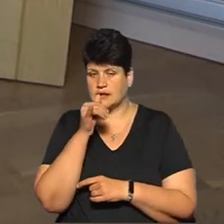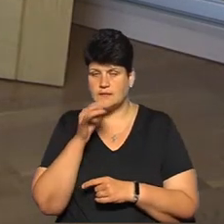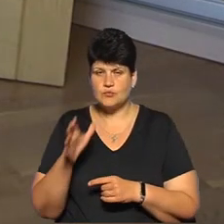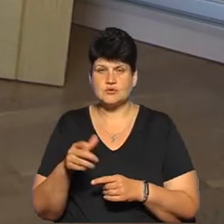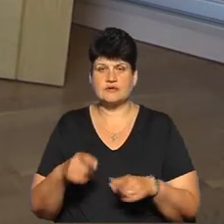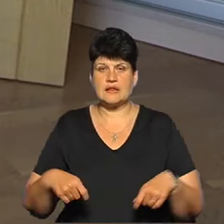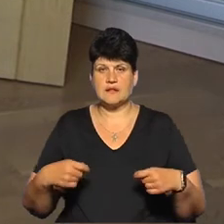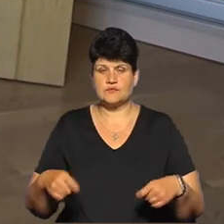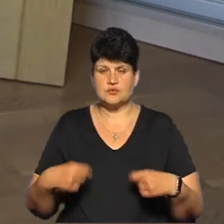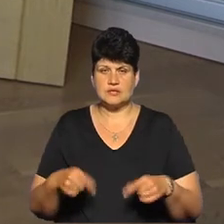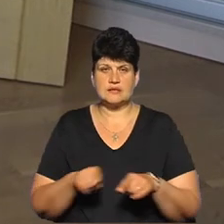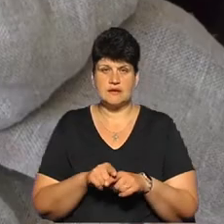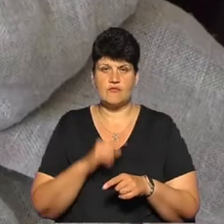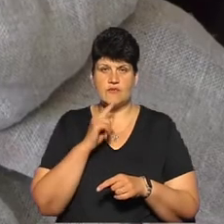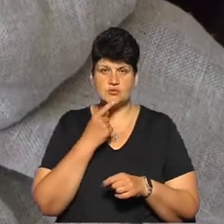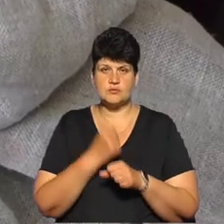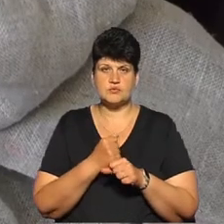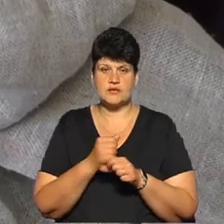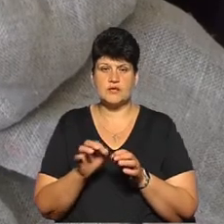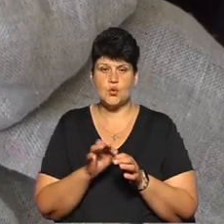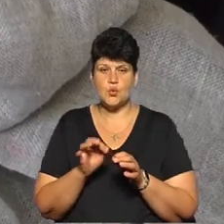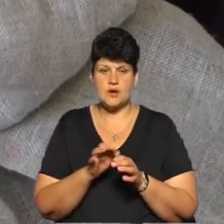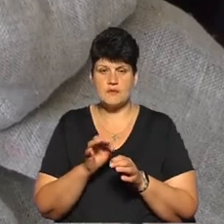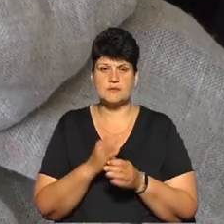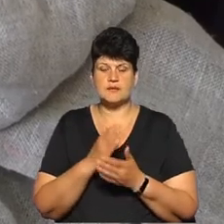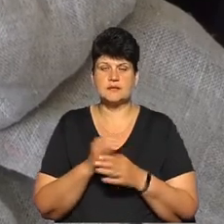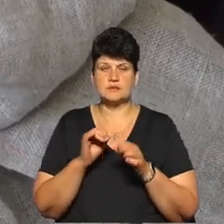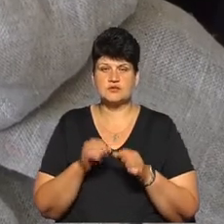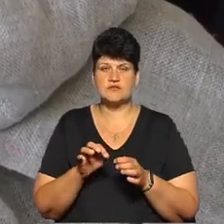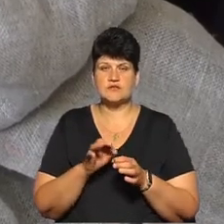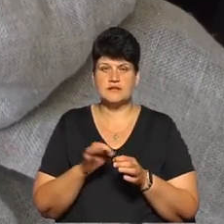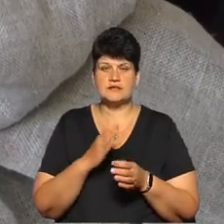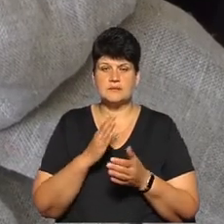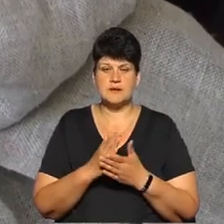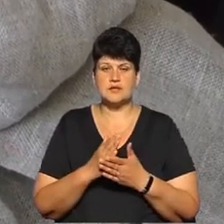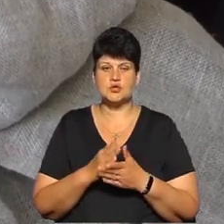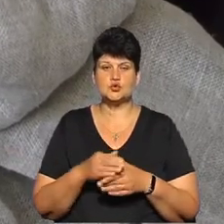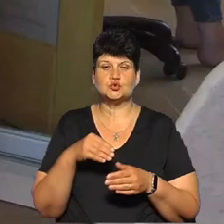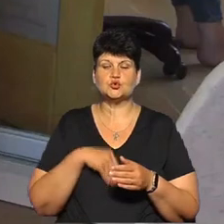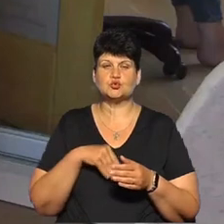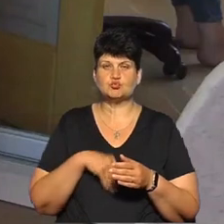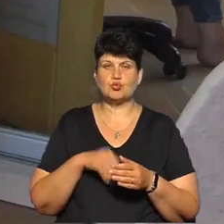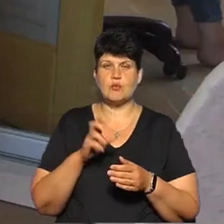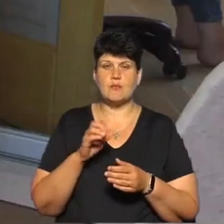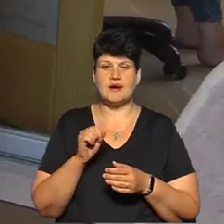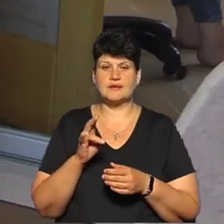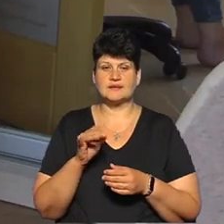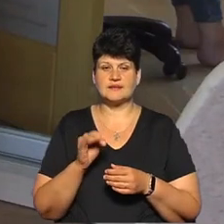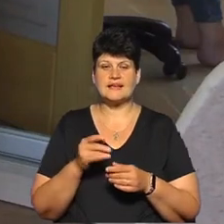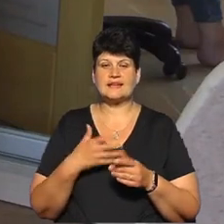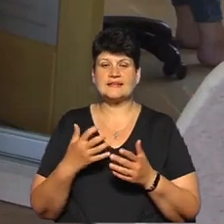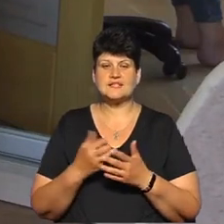візку. Їй також важко працювати руками. Аби мати змогу вишивати, вона використовує сумку-бананку з наповнювачем всередині. Знайшла засоби, які